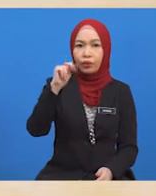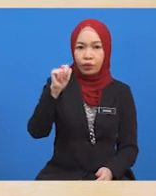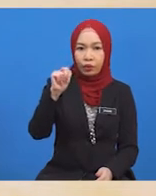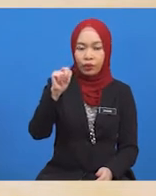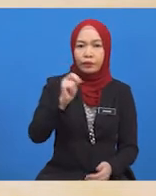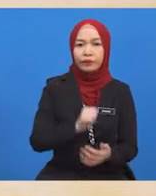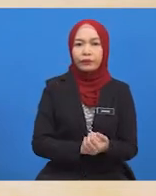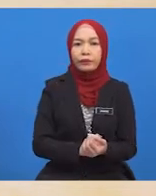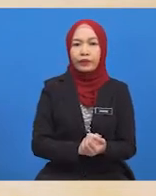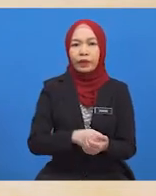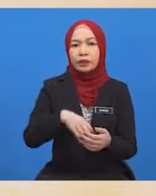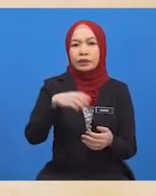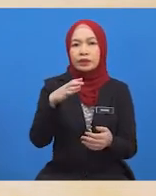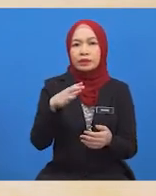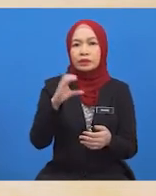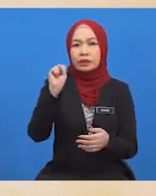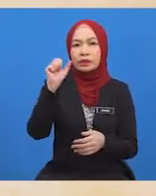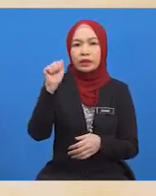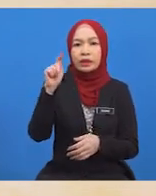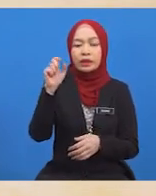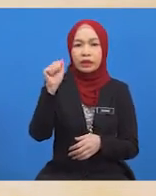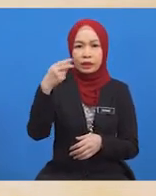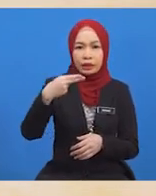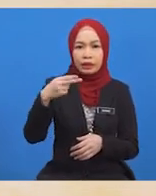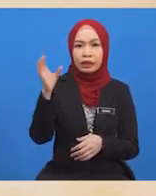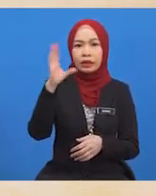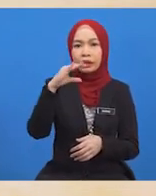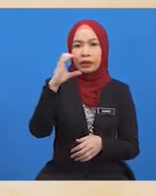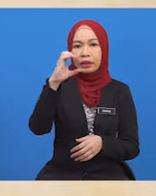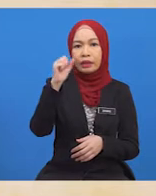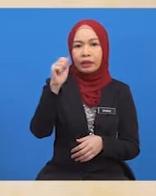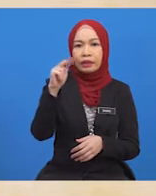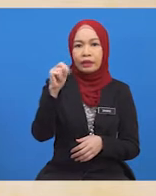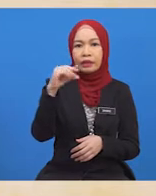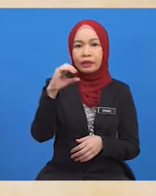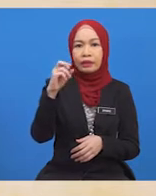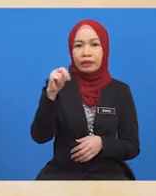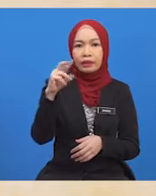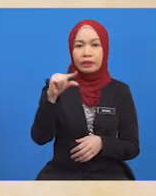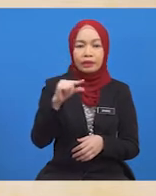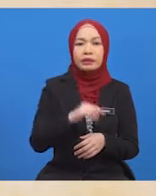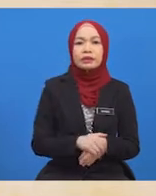mencancang sebagaimana dilihat dari arah X.